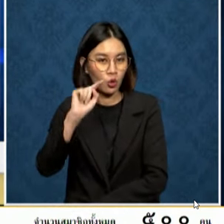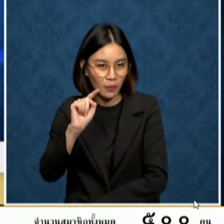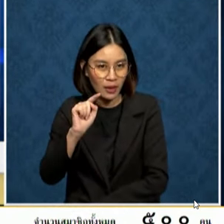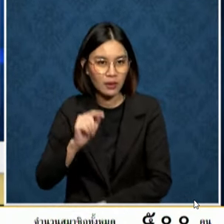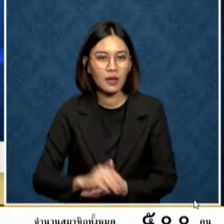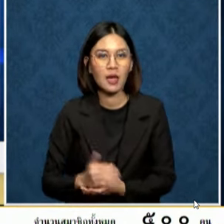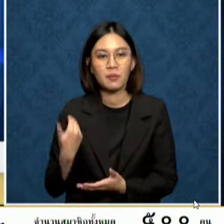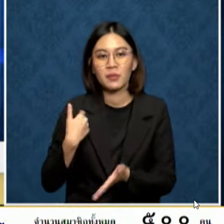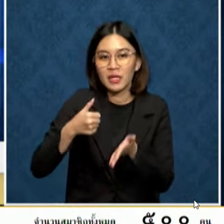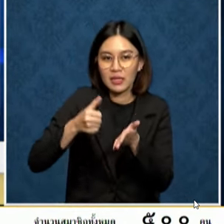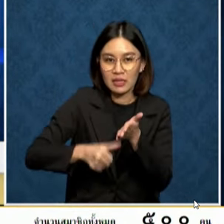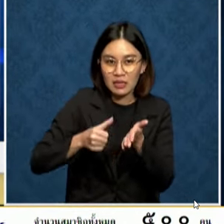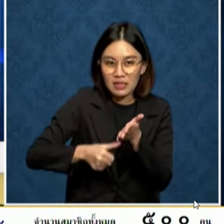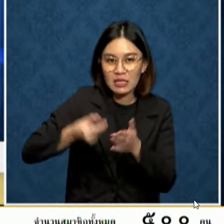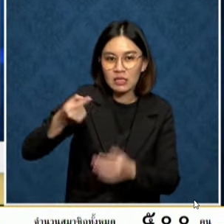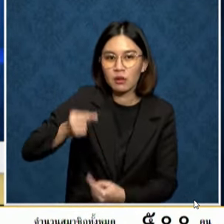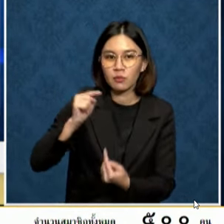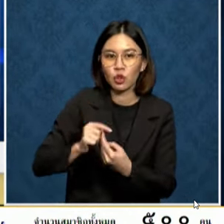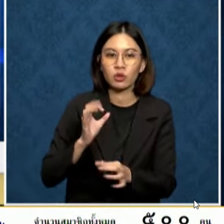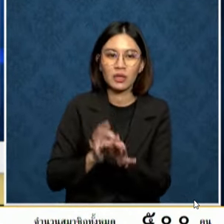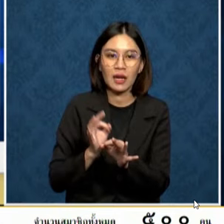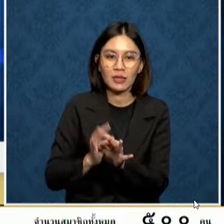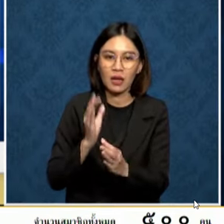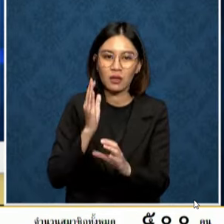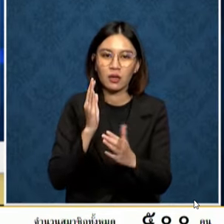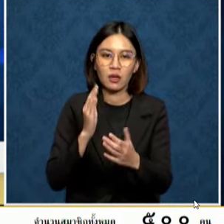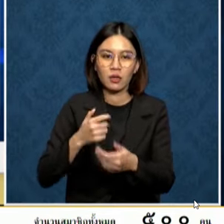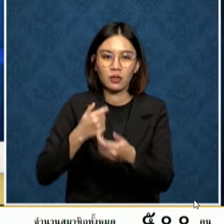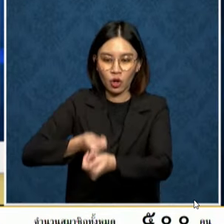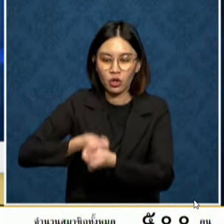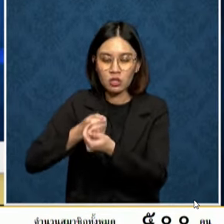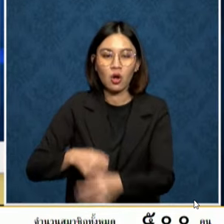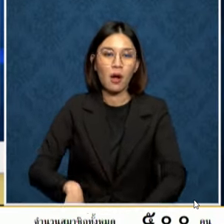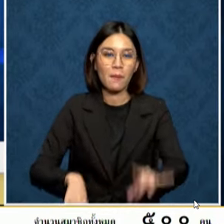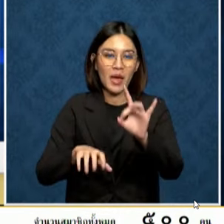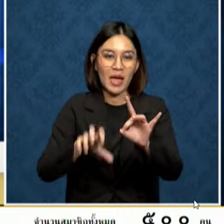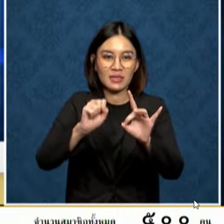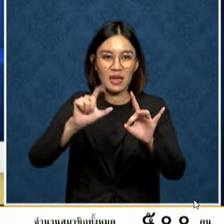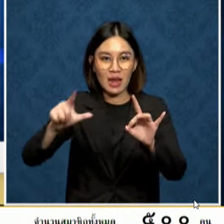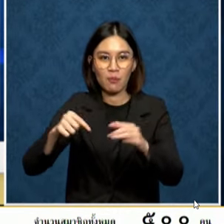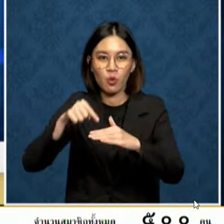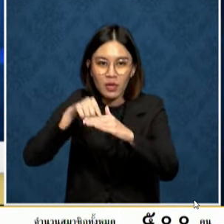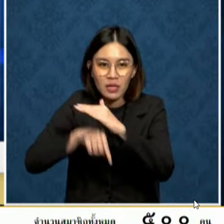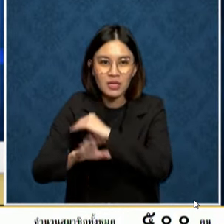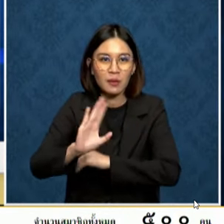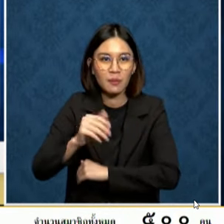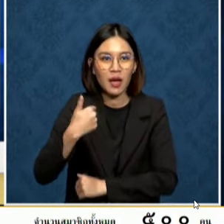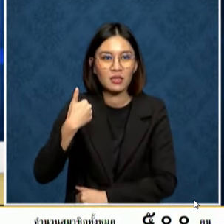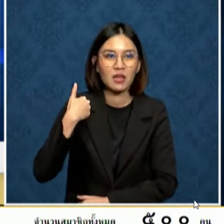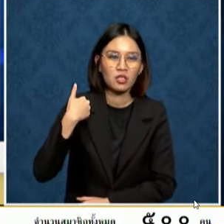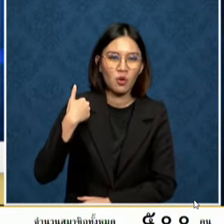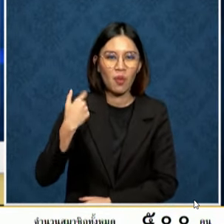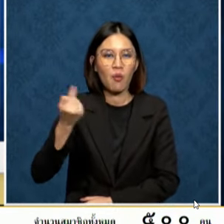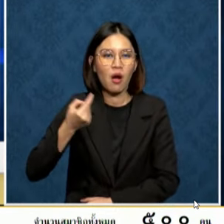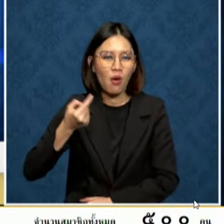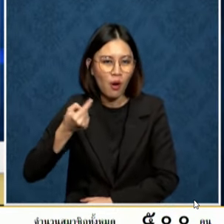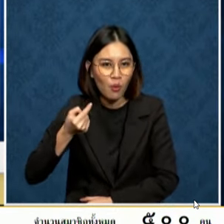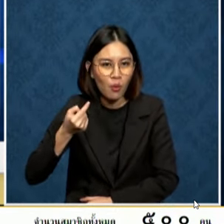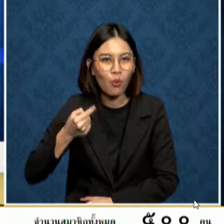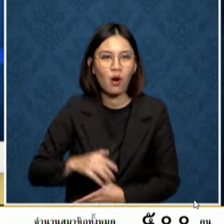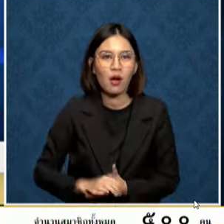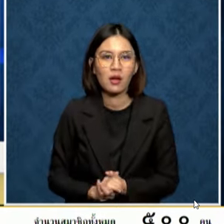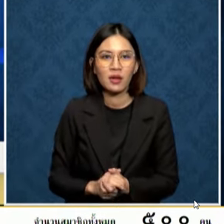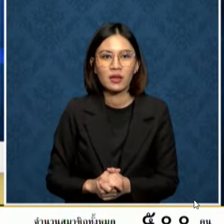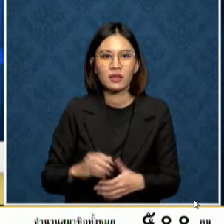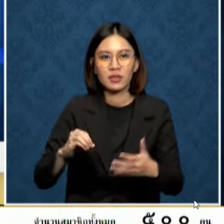เรายังมีนี่ข้างกับทอกสออีก 8,100 ล้านผมไม่ลงลึกนะ เดพี่พี่จะมาดามาผมใจจะพาเดียวให้พี่